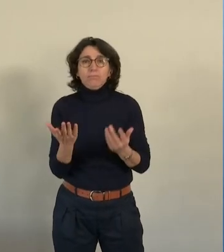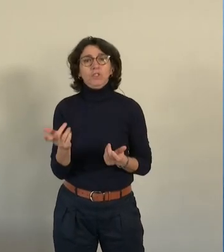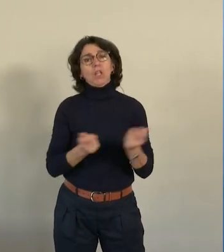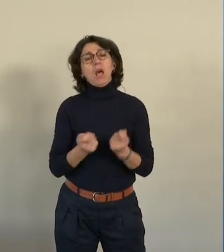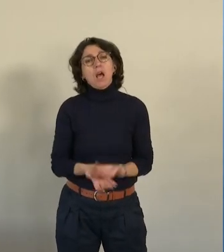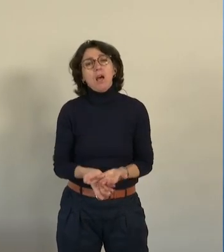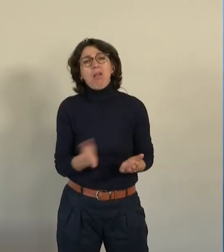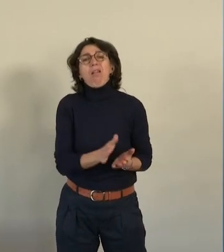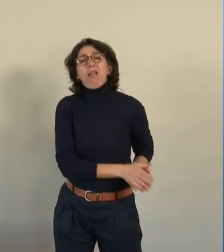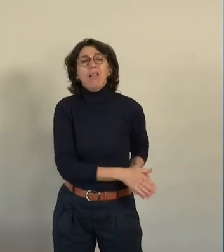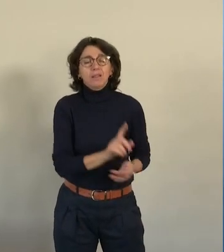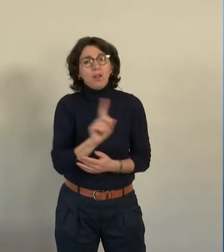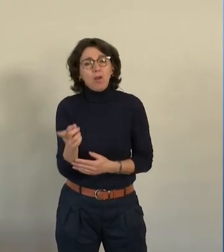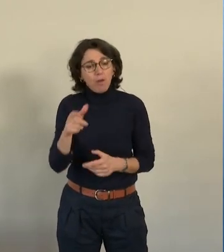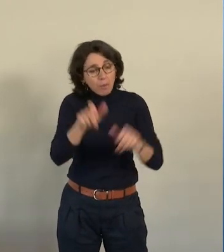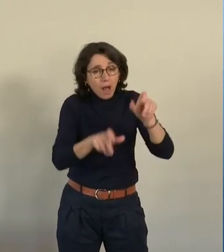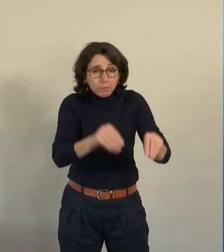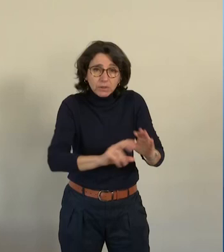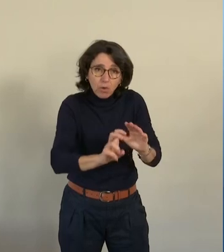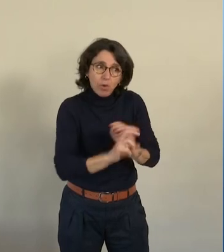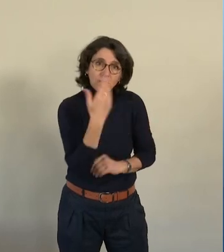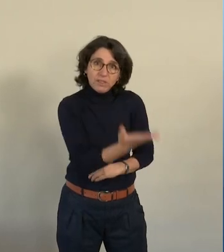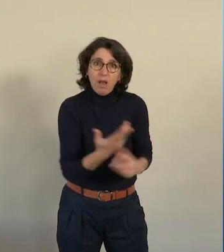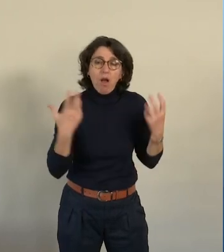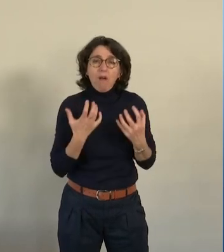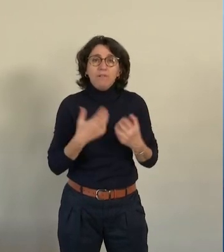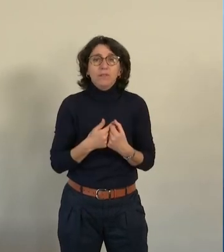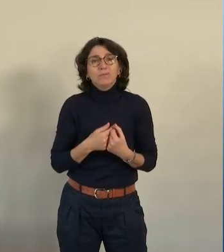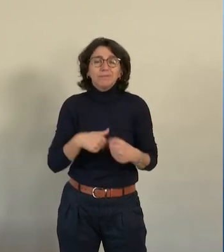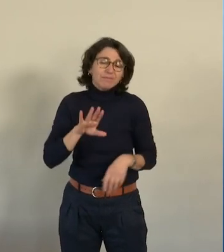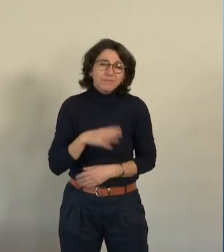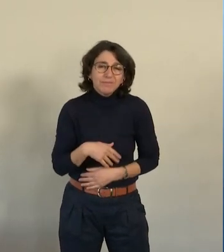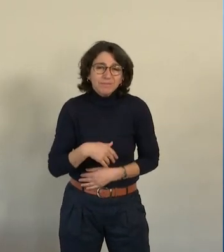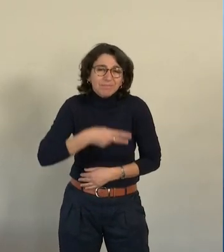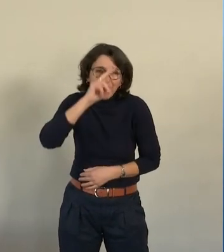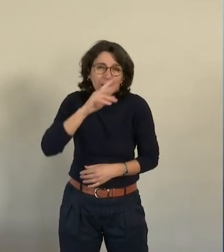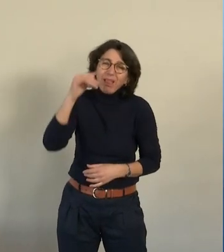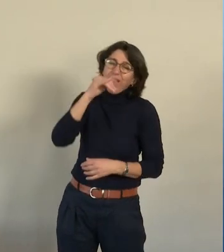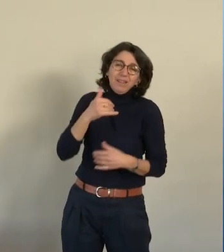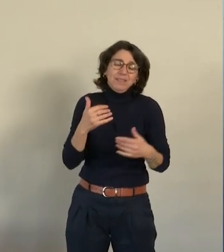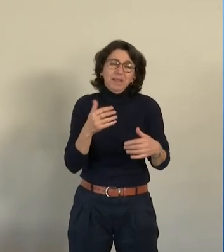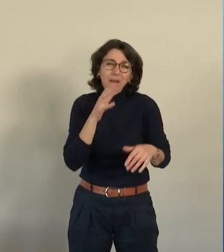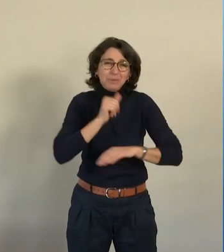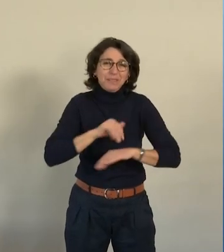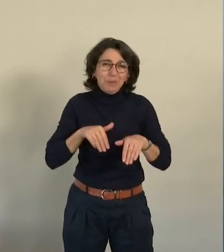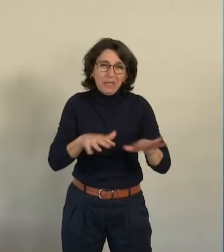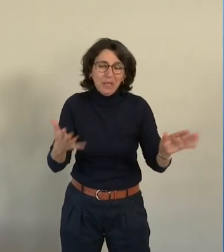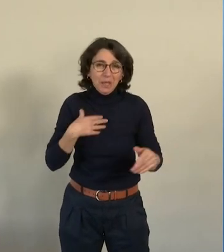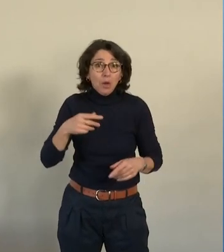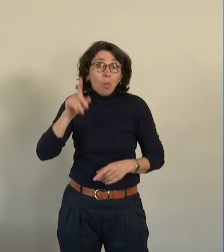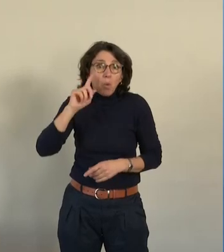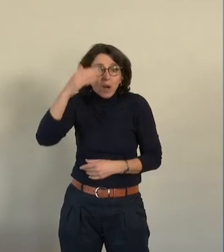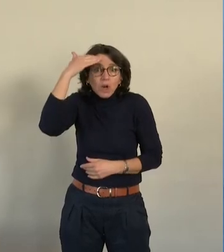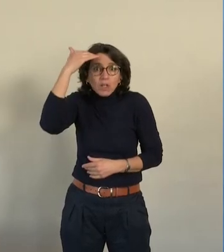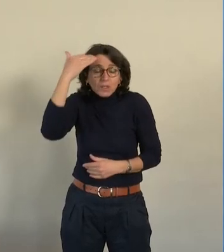plutôt cela que les Grenoblois attendent ils sont de moins en moins dupes de de ces procédés parce qu'ils en supportent les conséquences